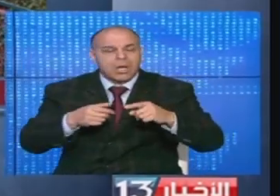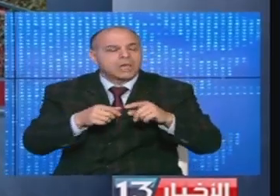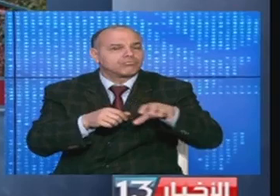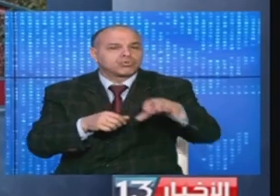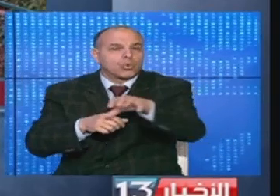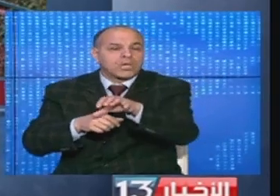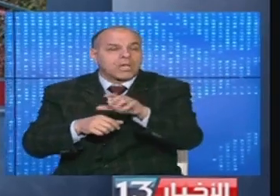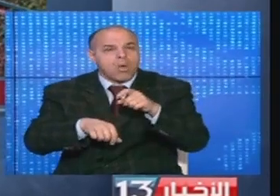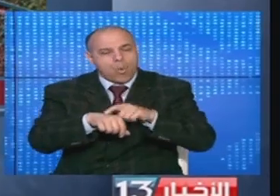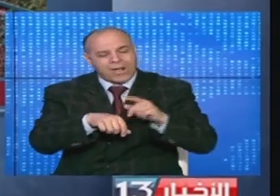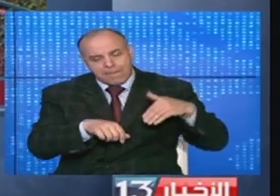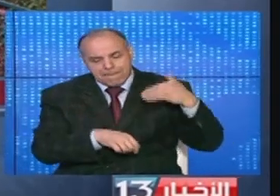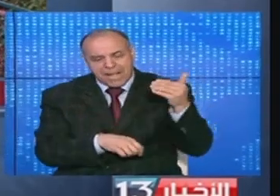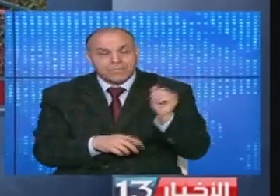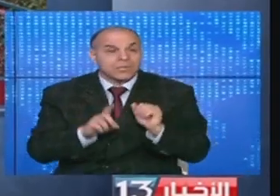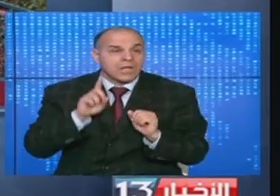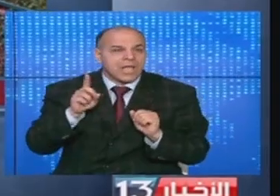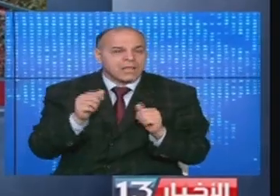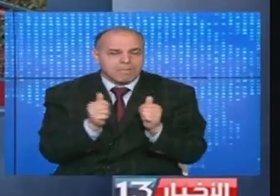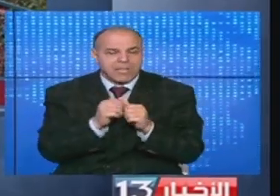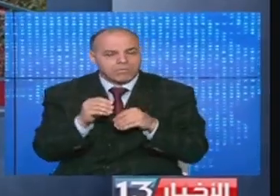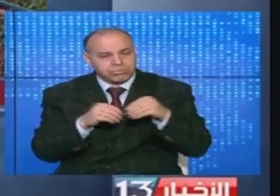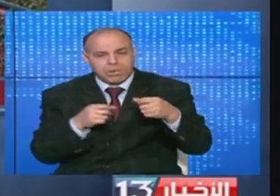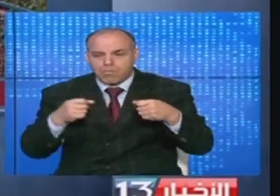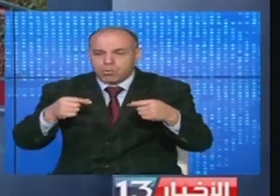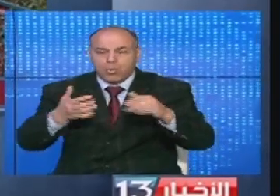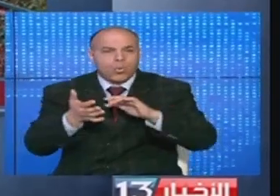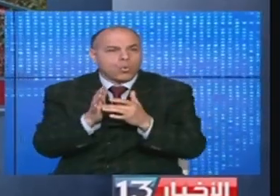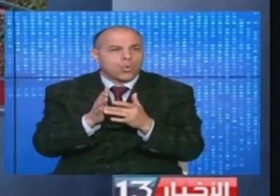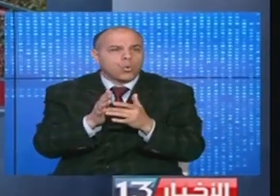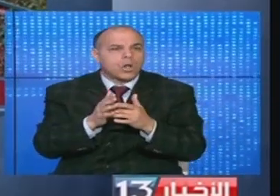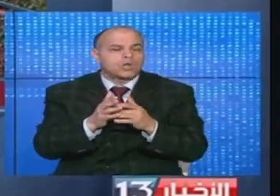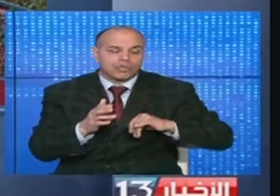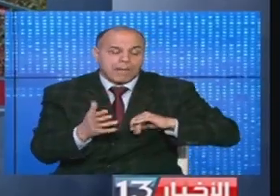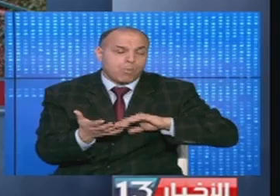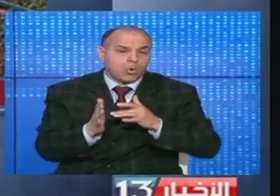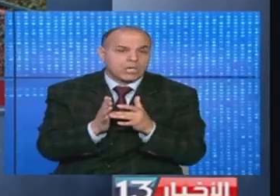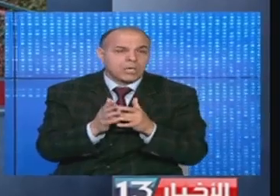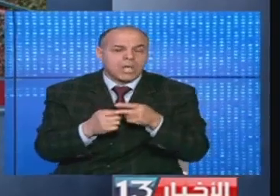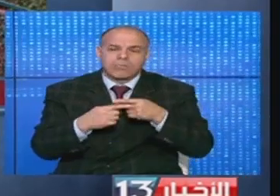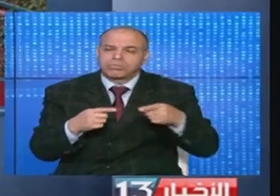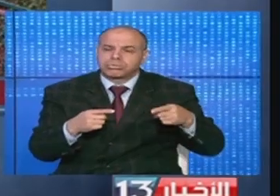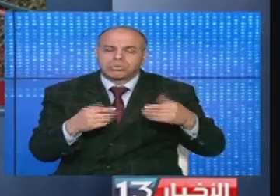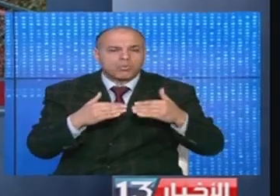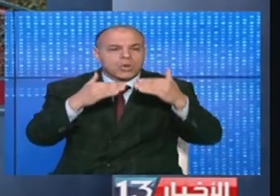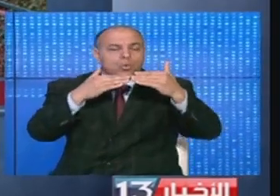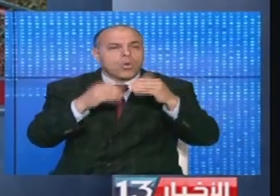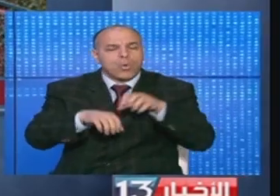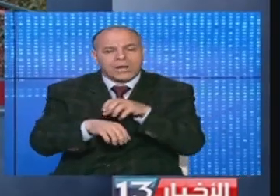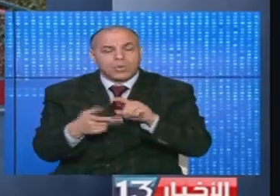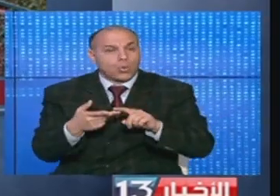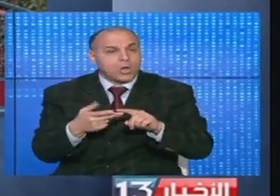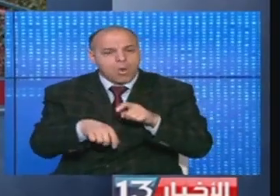الجهويه الى عيد لاحقا الى جانب تاجيل مقابلات كل اصناف الشبان مختلف المستويات والرابطات